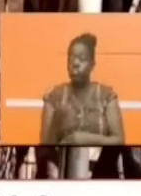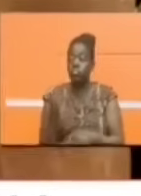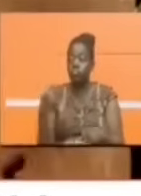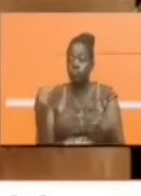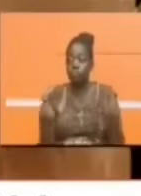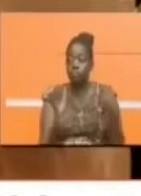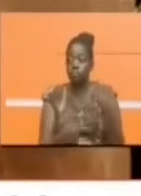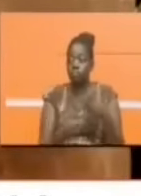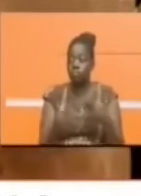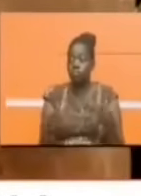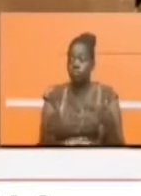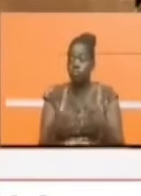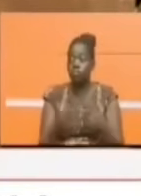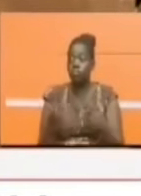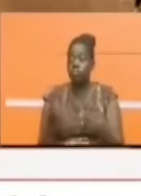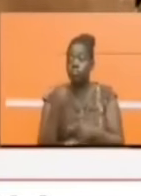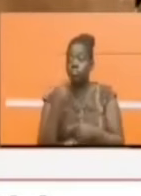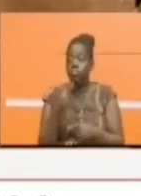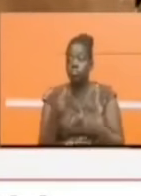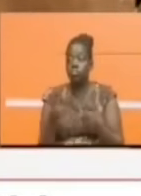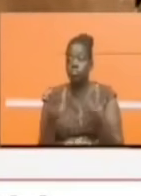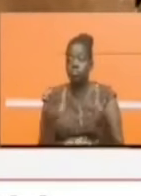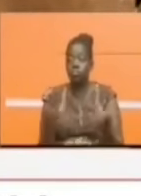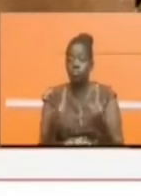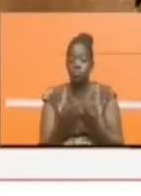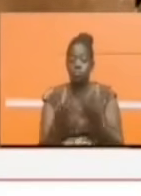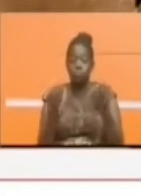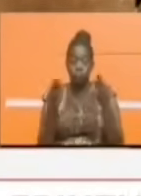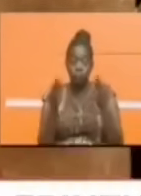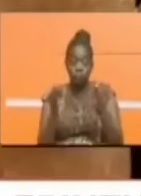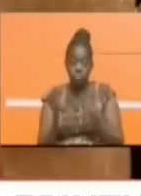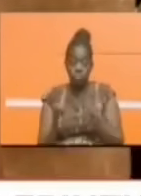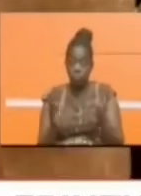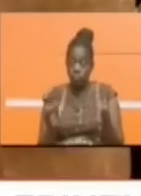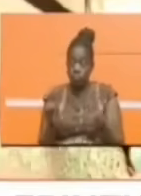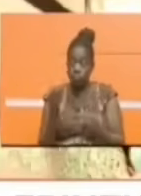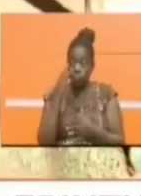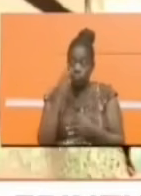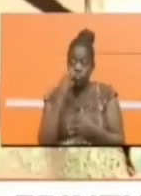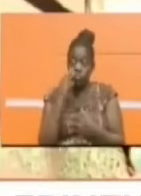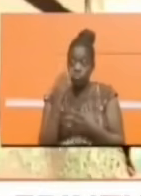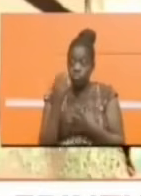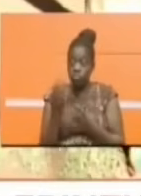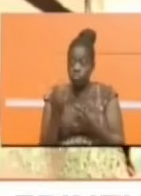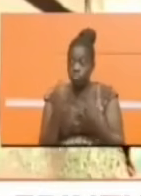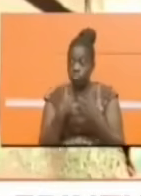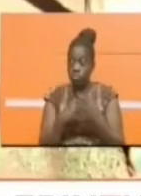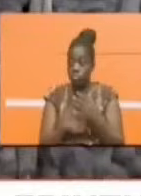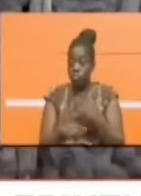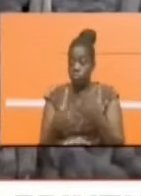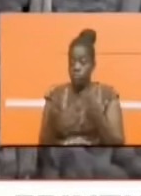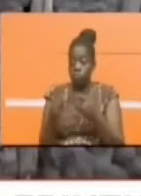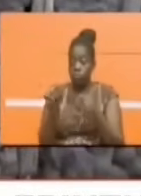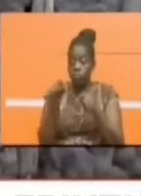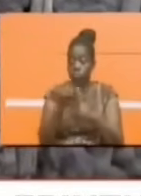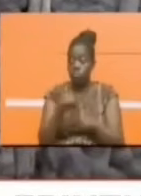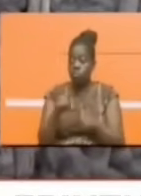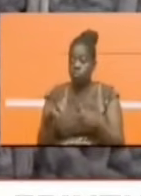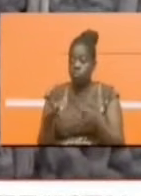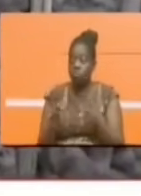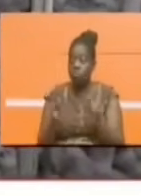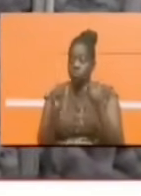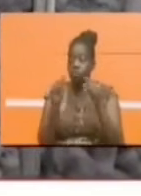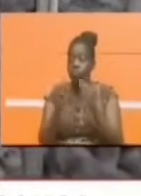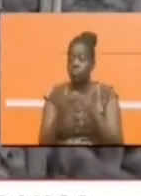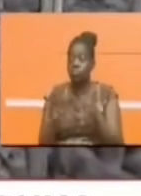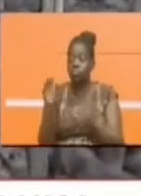bubi nnyonyonyo. Yamuteekako mu mikono yeruma n'ajjayo n'enkwagulo yenna amaaso yenna. Ategeeza nti ku ntandikwa ya wiiki eno Katende yabalumbye